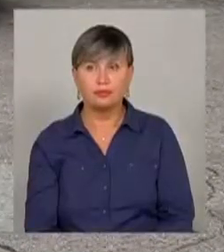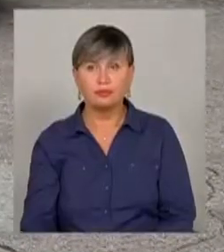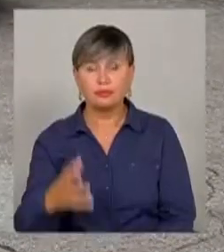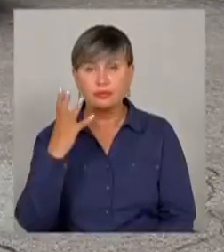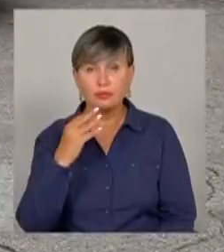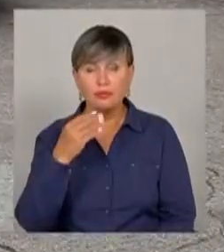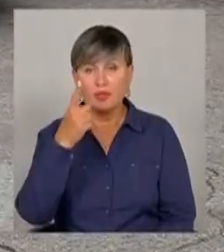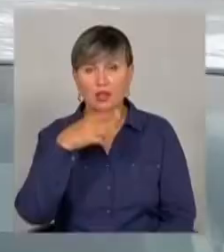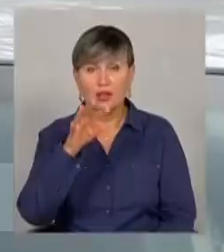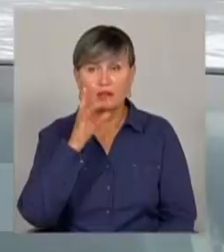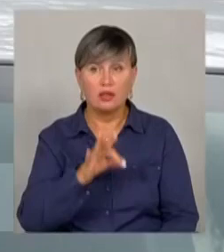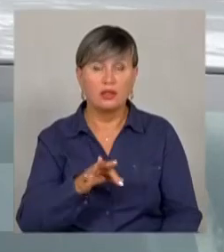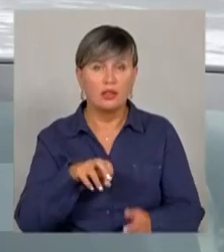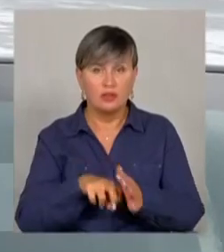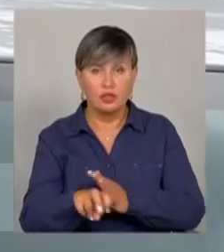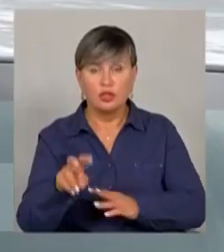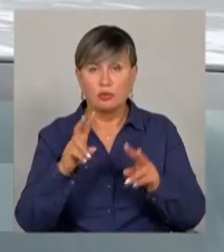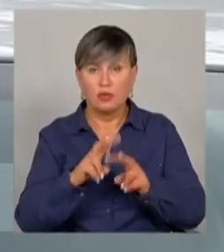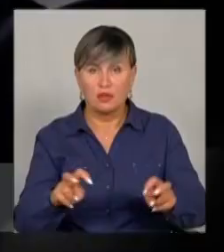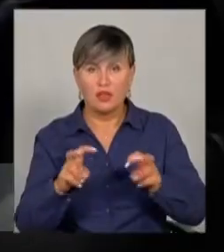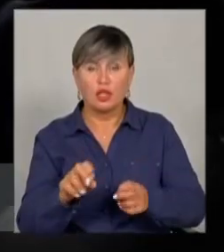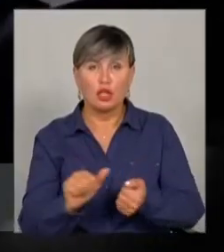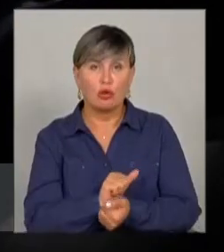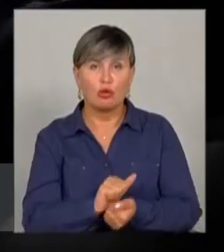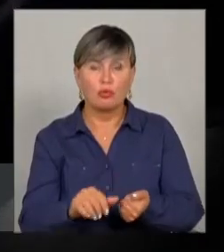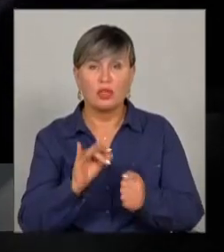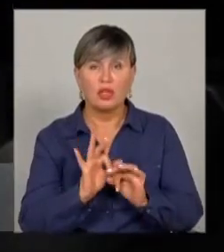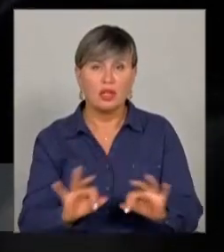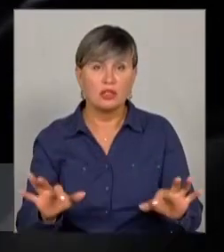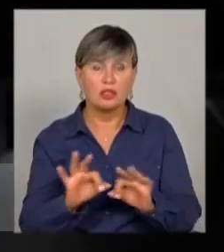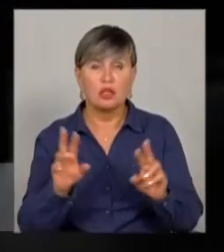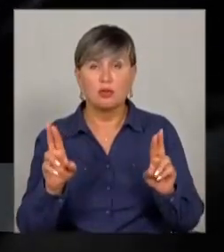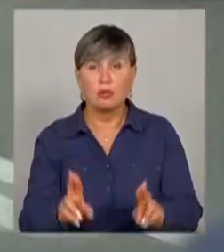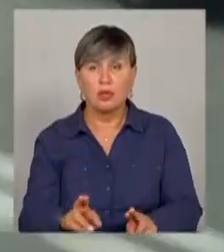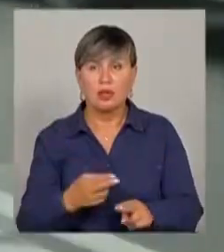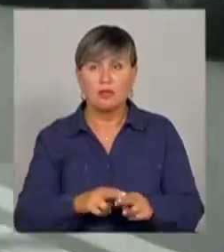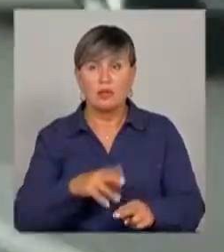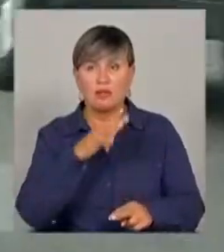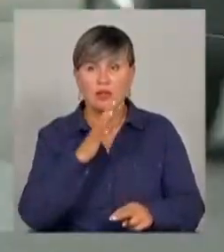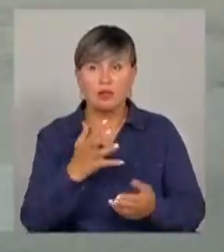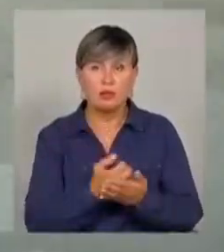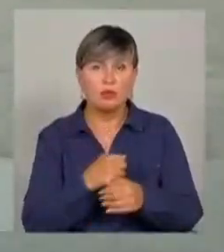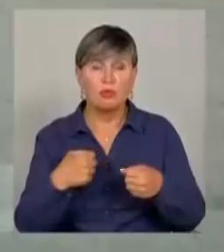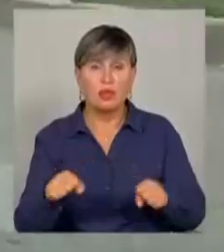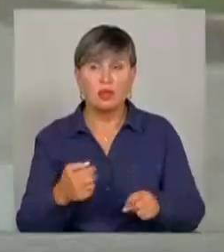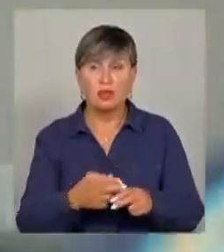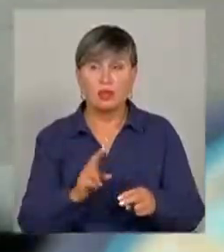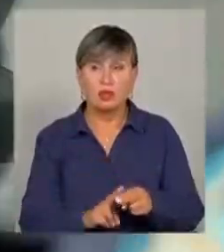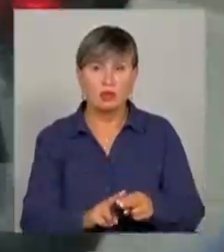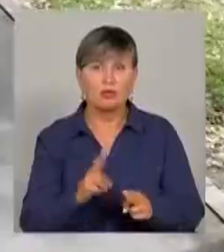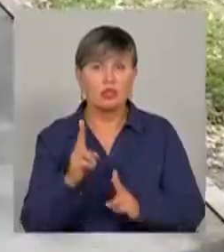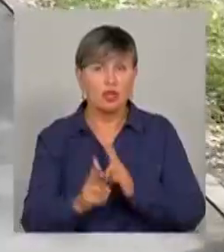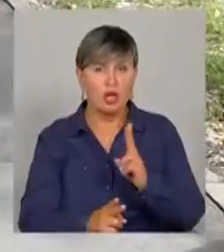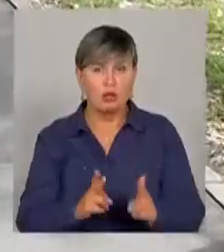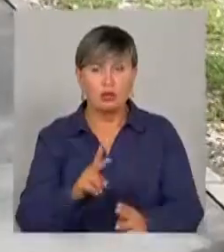Алматинские полицейские вышли в очередной рейд. Проверять документы и разъяснять правила на этот раз приходилось мопедистам, на которых нередко